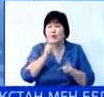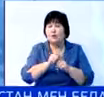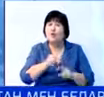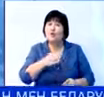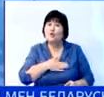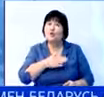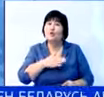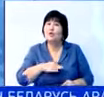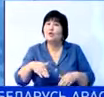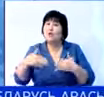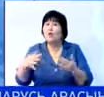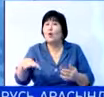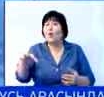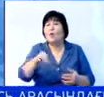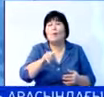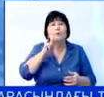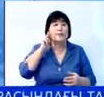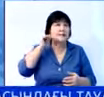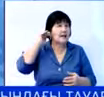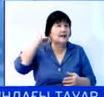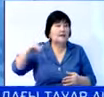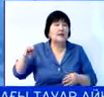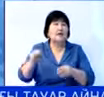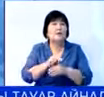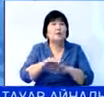Алғыс айтудың да өзіндік мәні мен мазмұны бар. Рахмет деген бір ауыз сөздің өзі жүректен жүрекке жетеді. Мұны облыстық кәмелетке толмағандарды